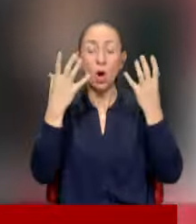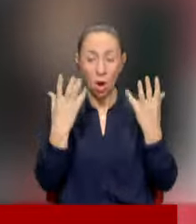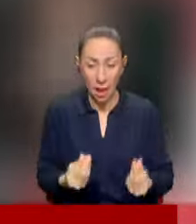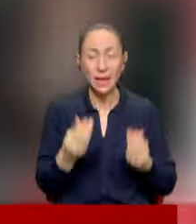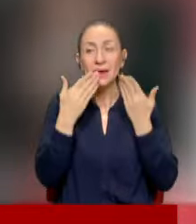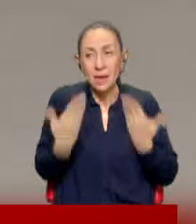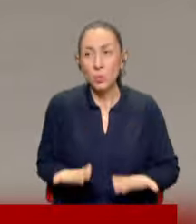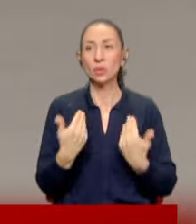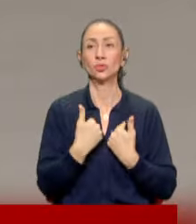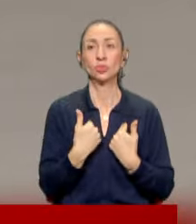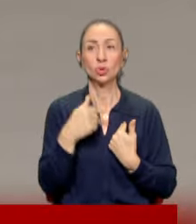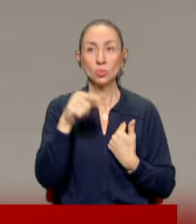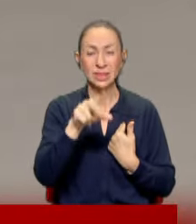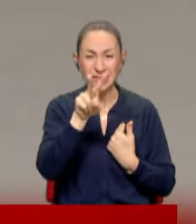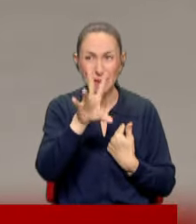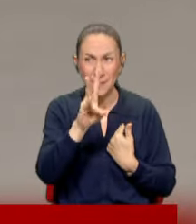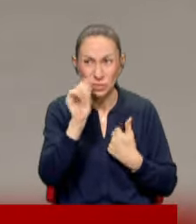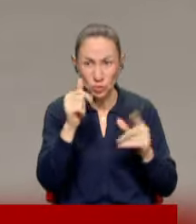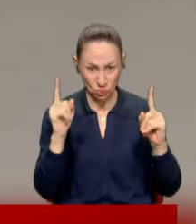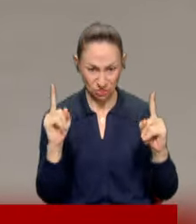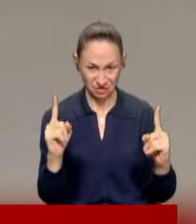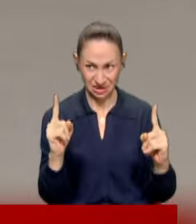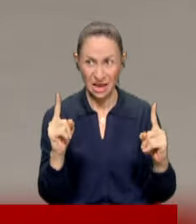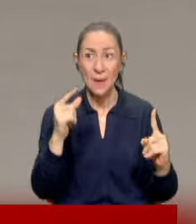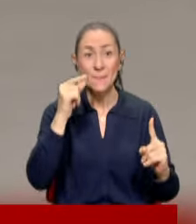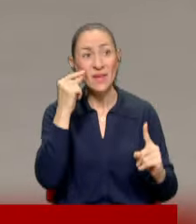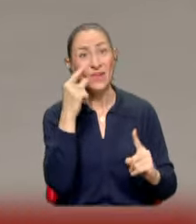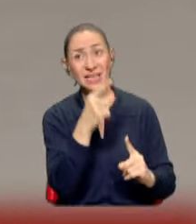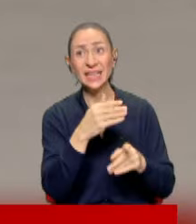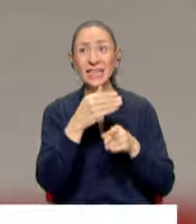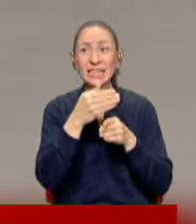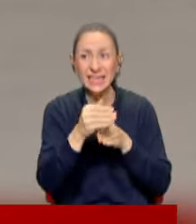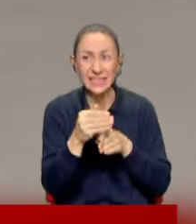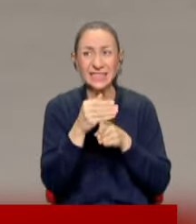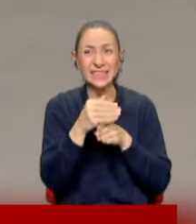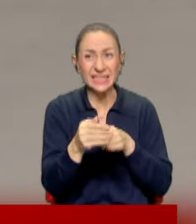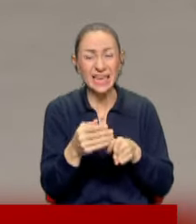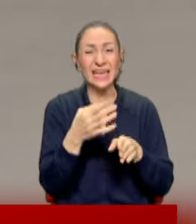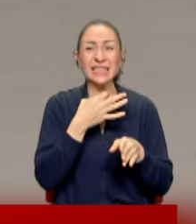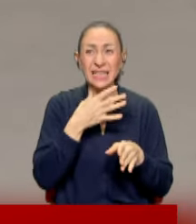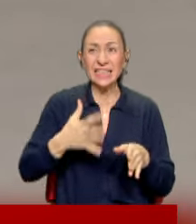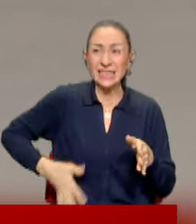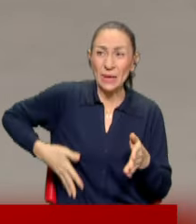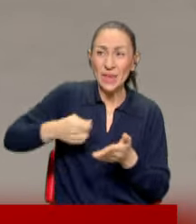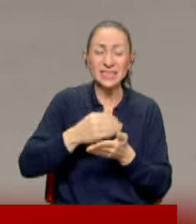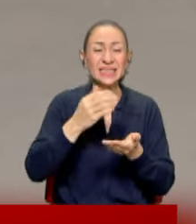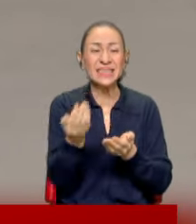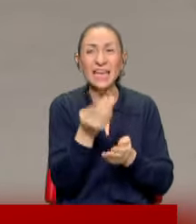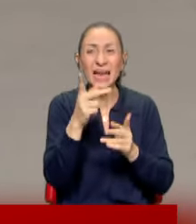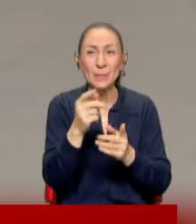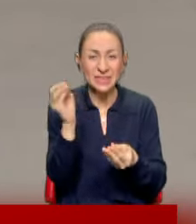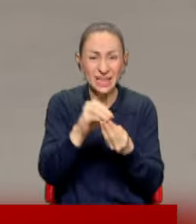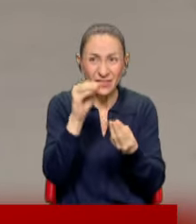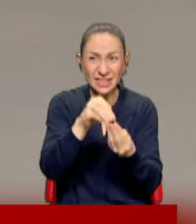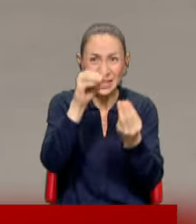olarak ilan ediyoruz. Şu 25 günlük sürede beyefendi taksit taksit lütuf olarak cebinden sadaka gibi bu zamı verdi ya. Ya